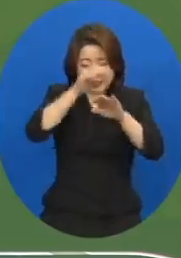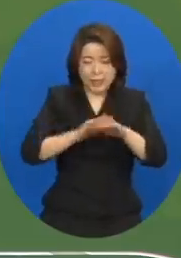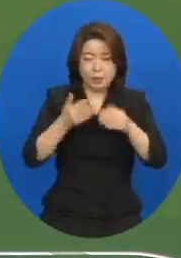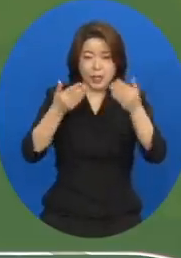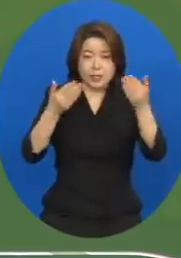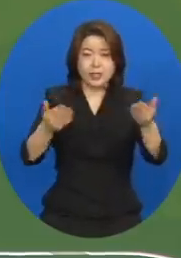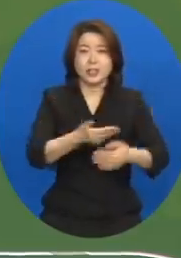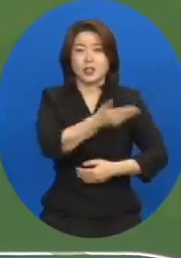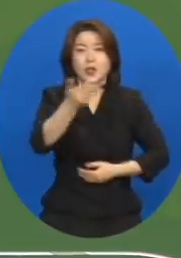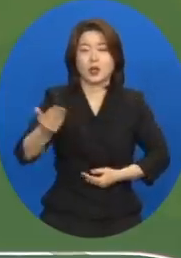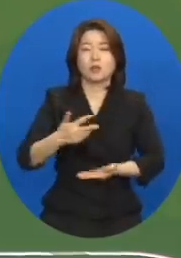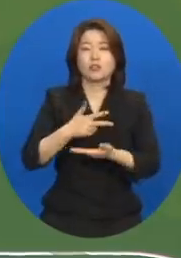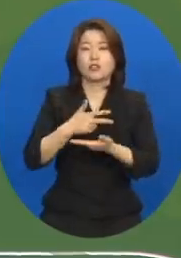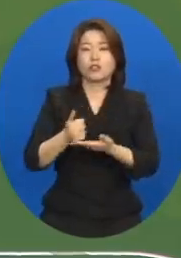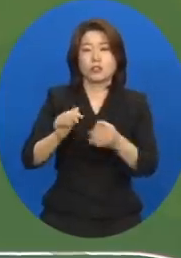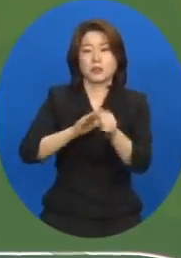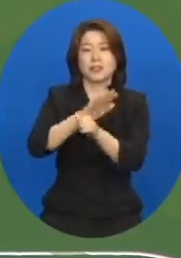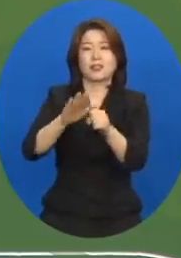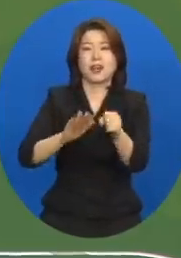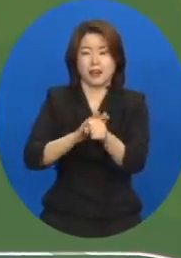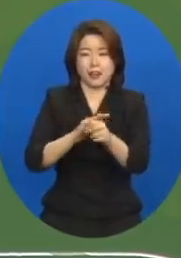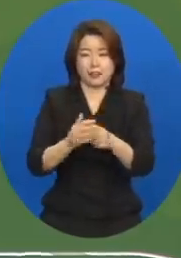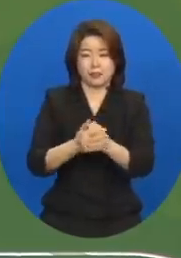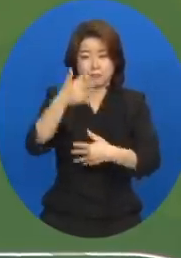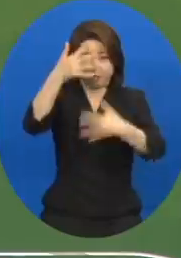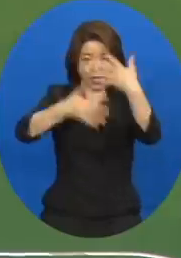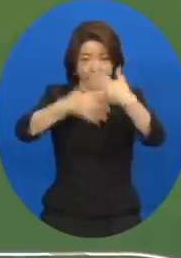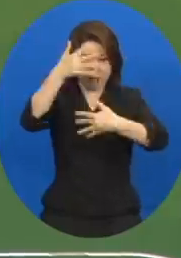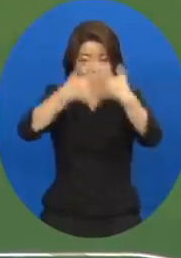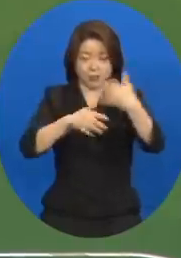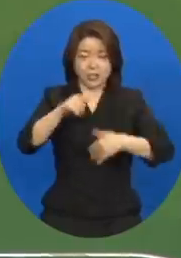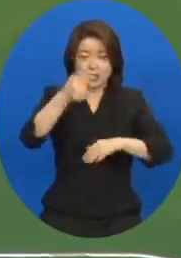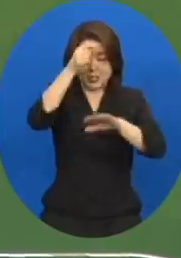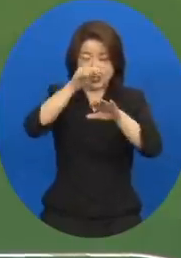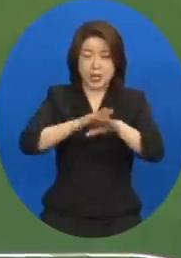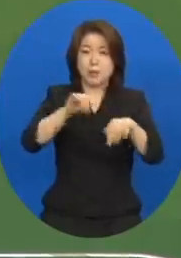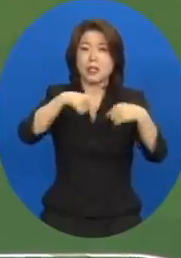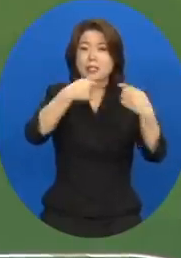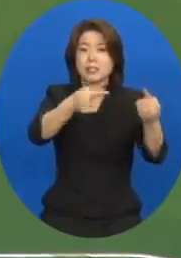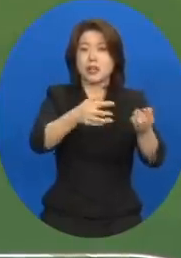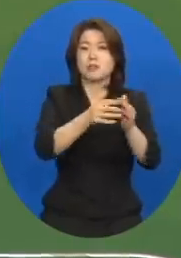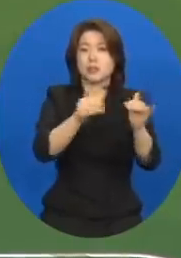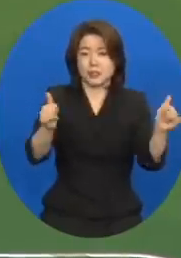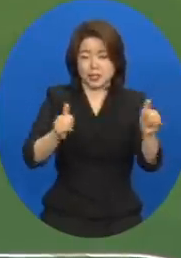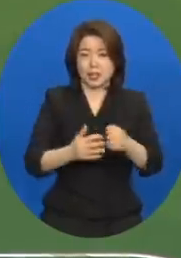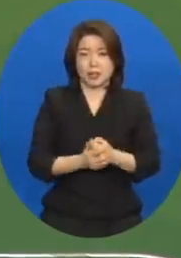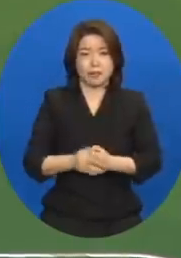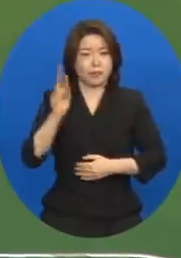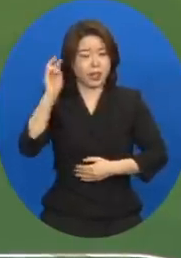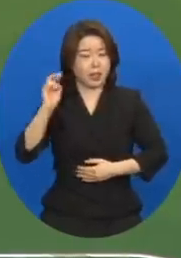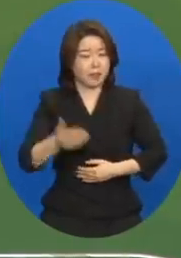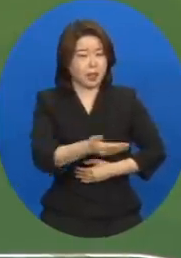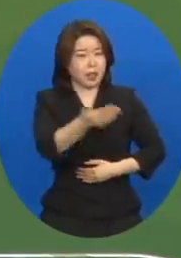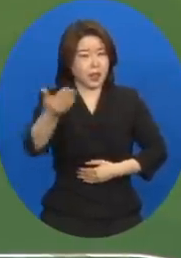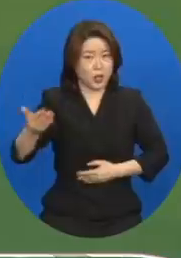정말 주님이 사랑하십니다. 영상으로 이 예배에 참여하시는 분들도 아마